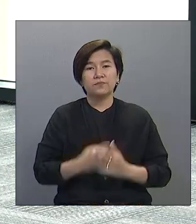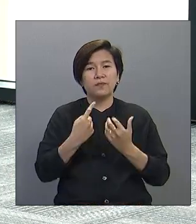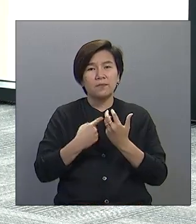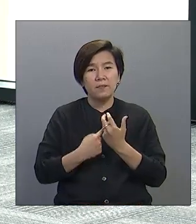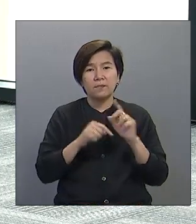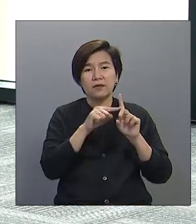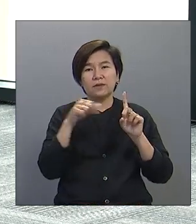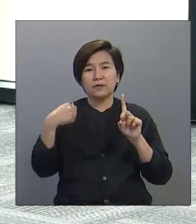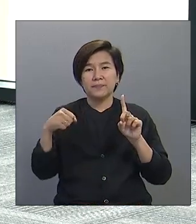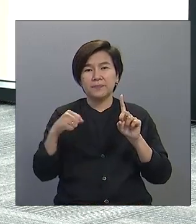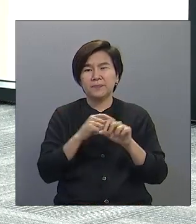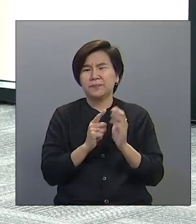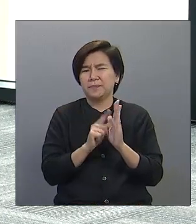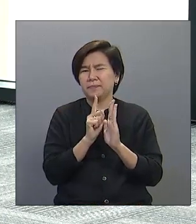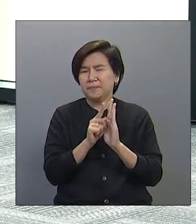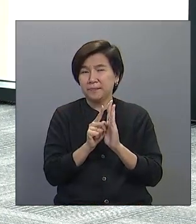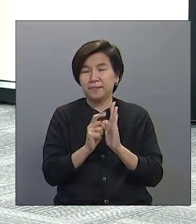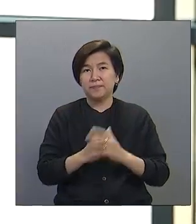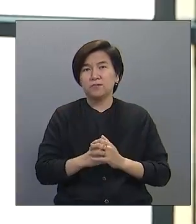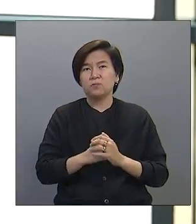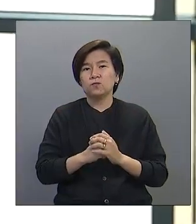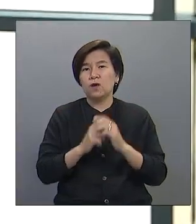าทียืดคลายกล้ามเนื้อหลังนะคะ